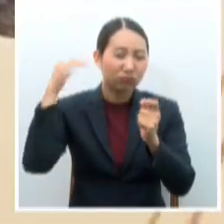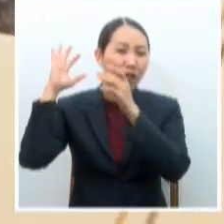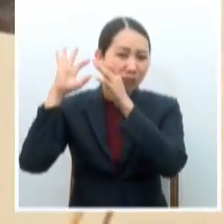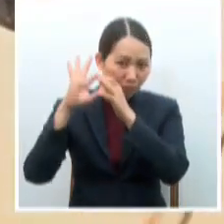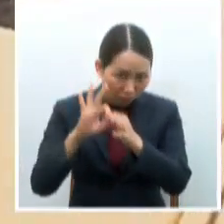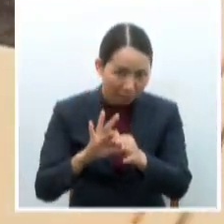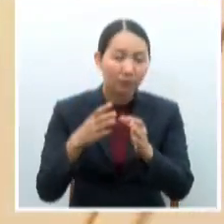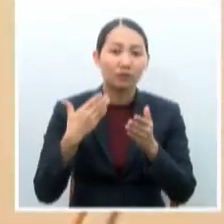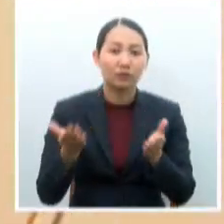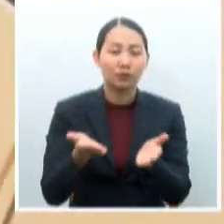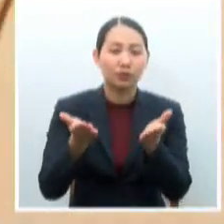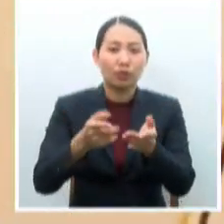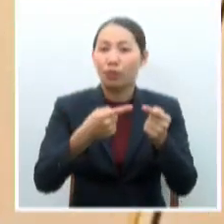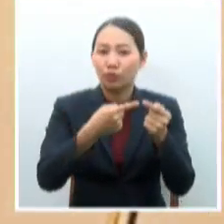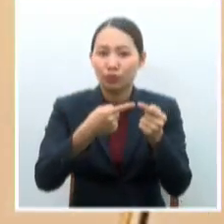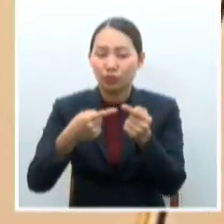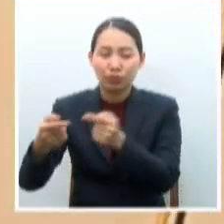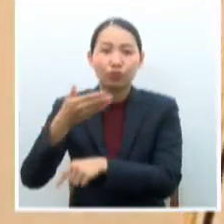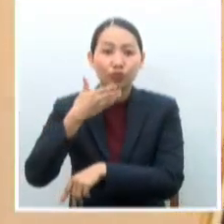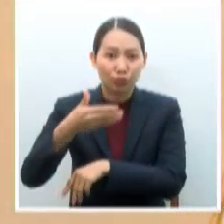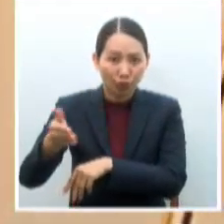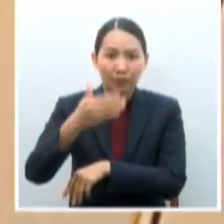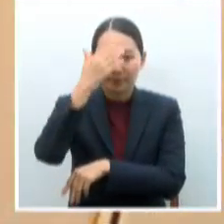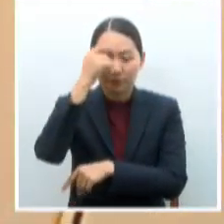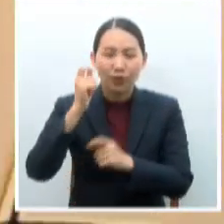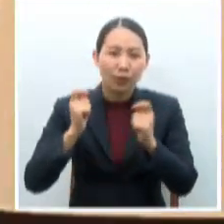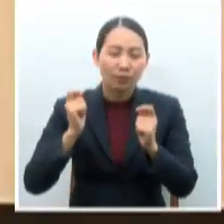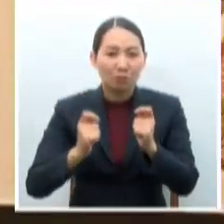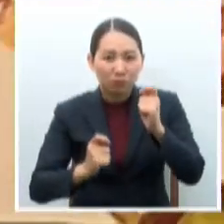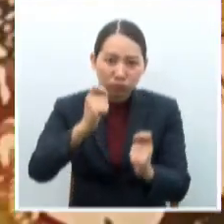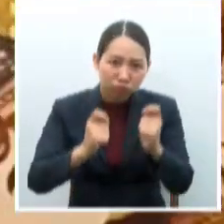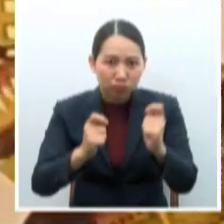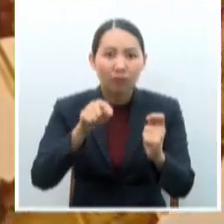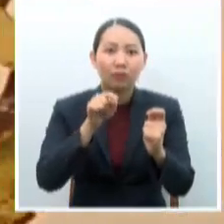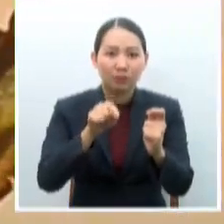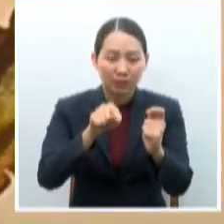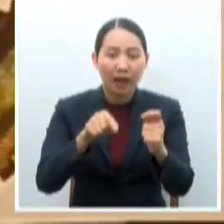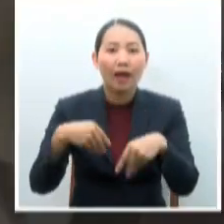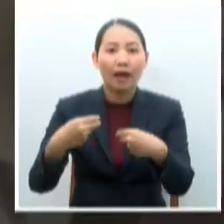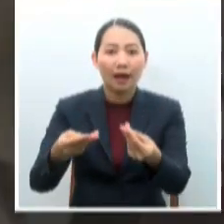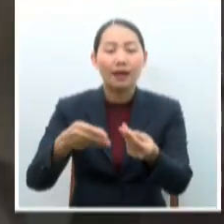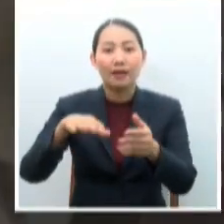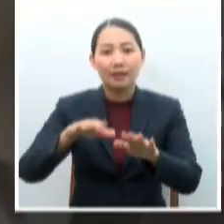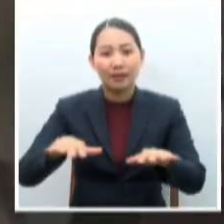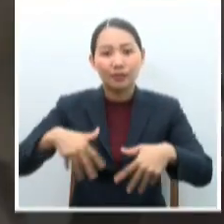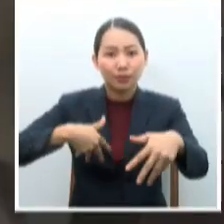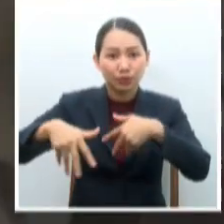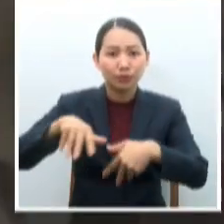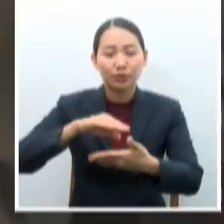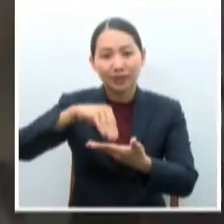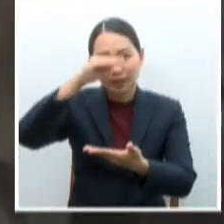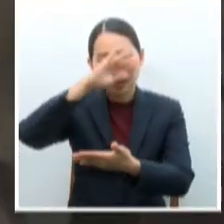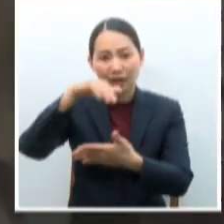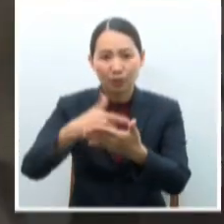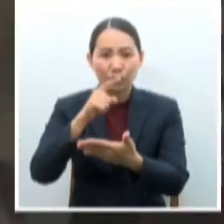านการบูรณาการการเรียนรู้ให้เยาวชนเกิดความภาคภูมิใจในศิลปะและวรรณกรรมท้องถิ่นของตน